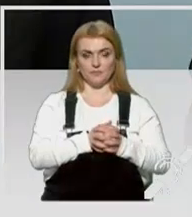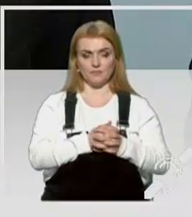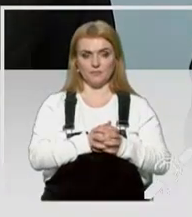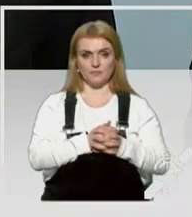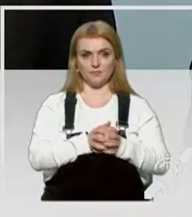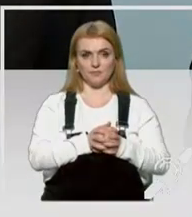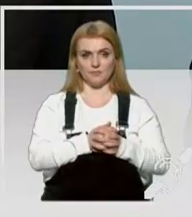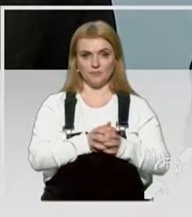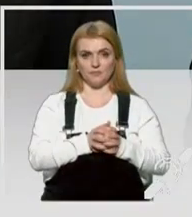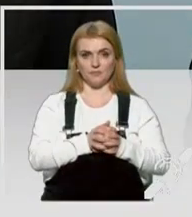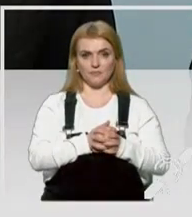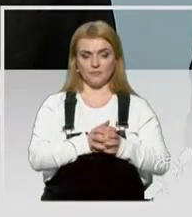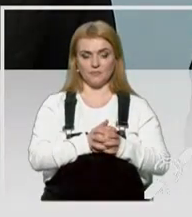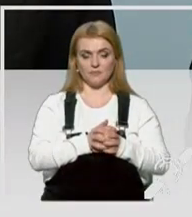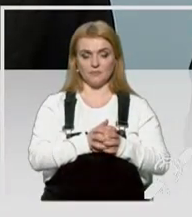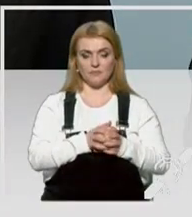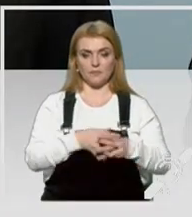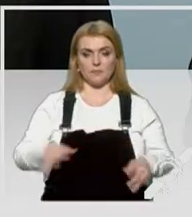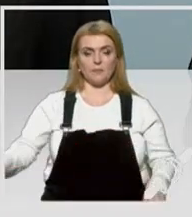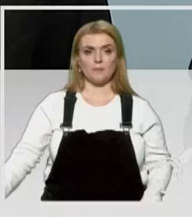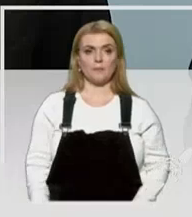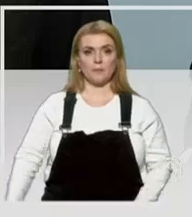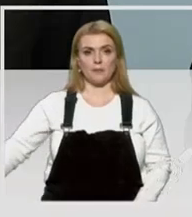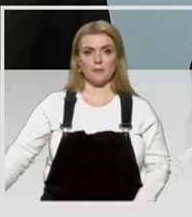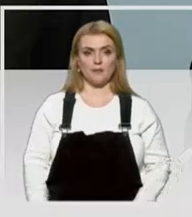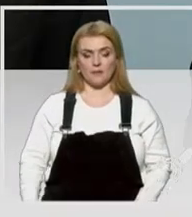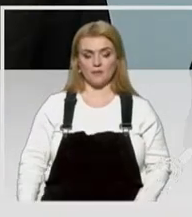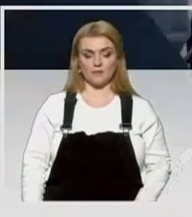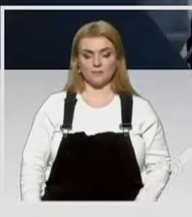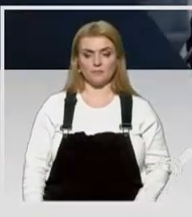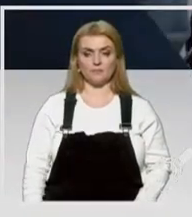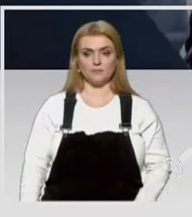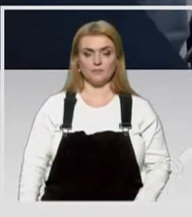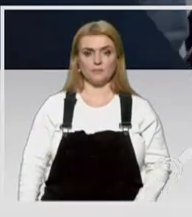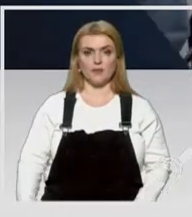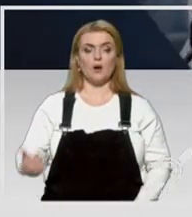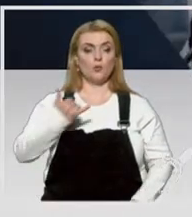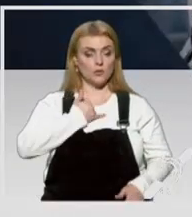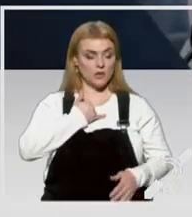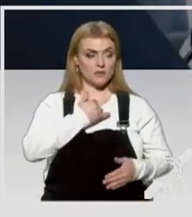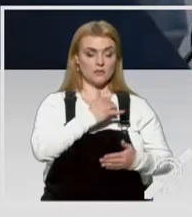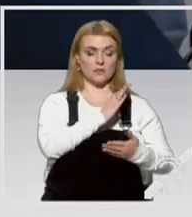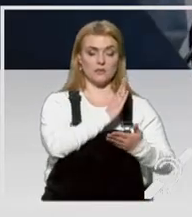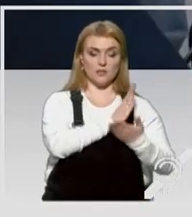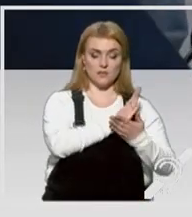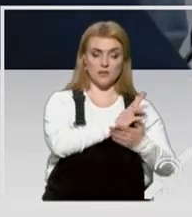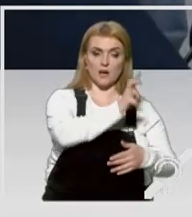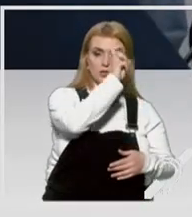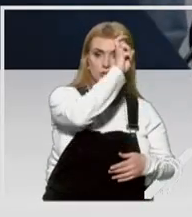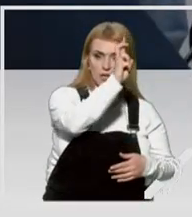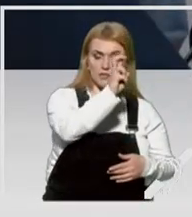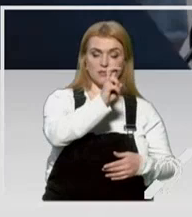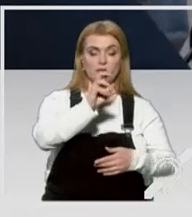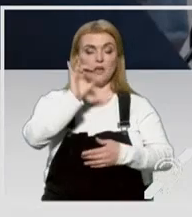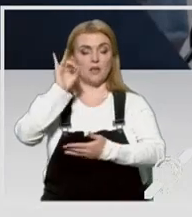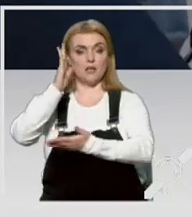aspectul acestei nunți? De fiecare dată mirile se schimbă, dar mireasa rămâne aceeași. У нас есть государственные и муниципальные, и